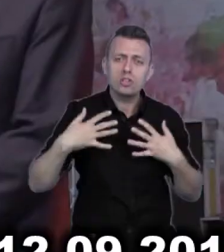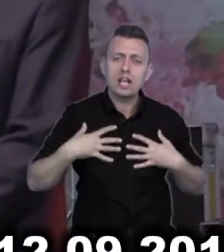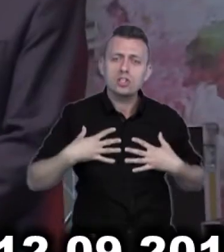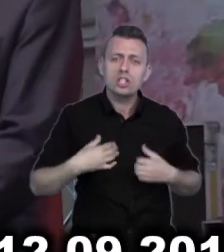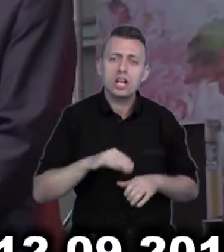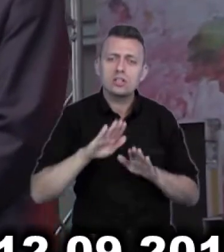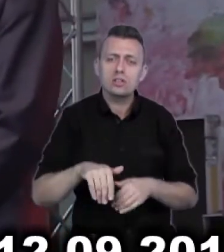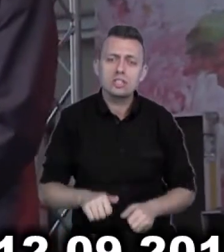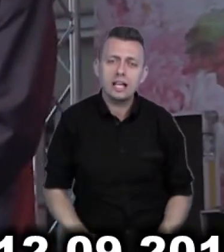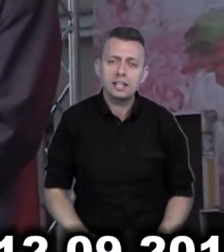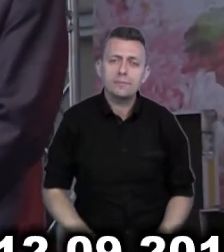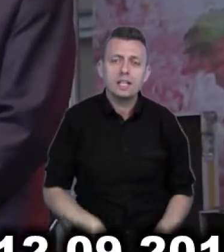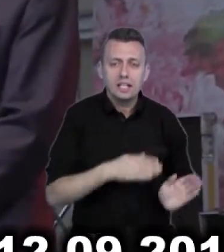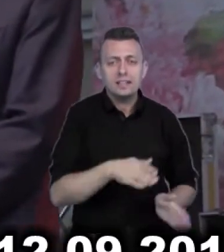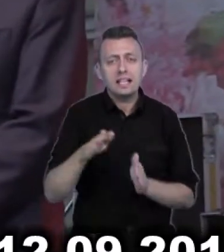Dominiko.